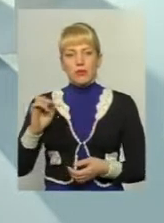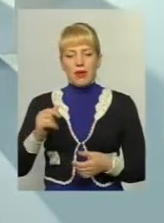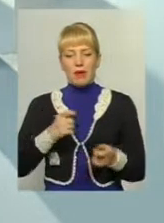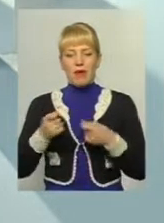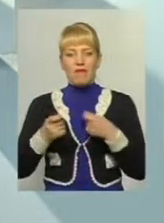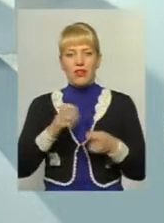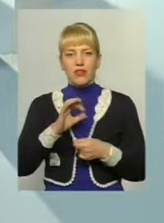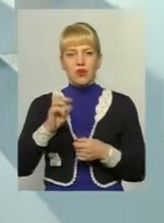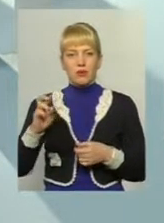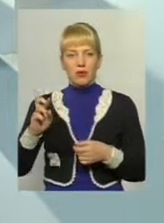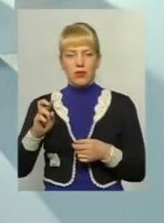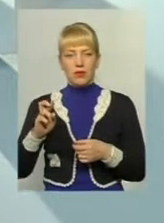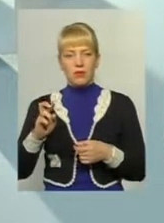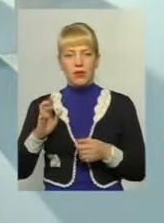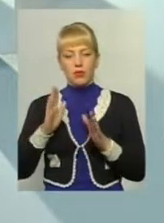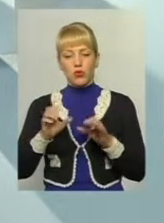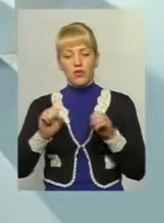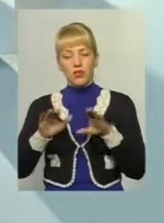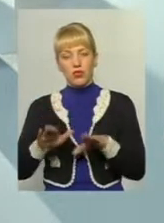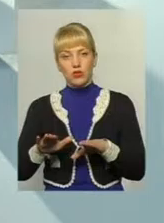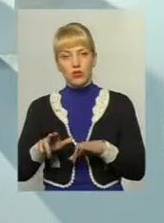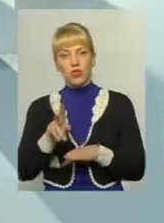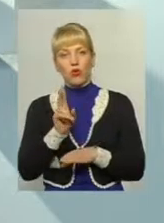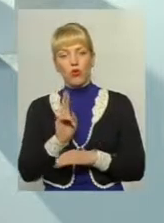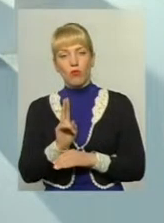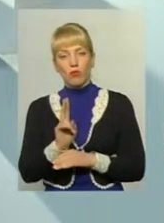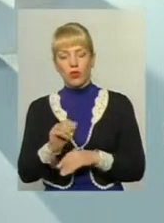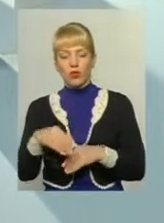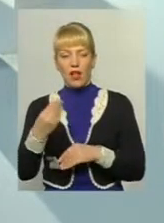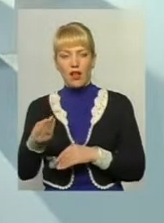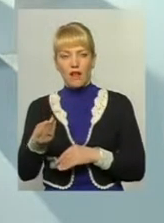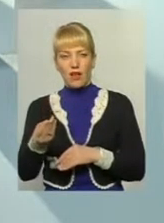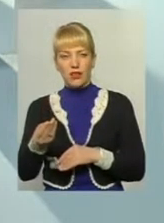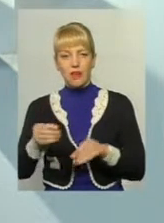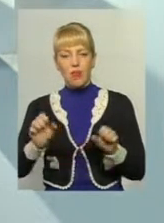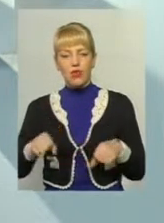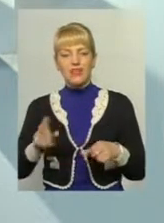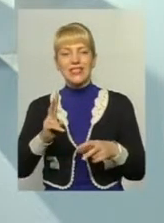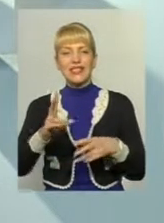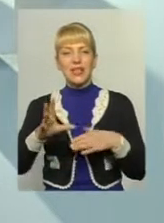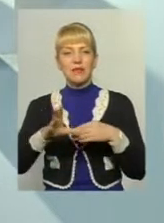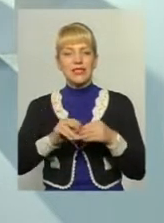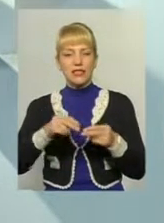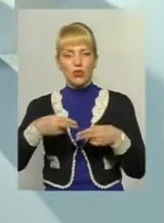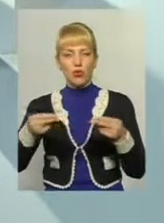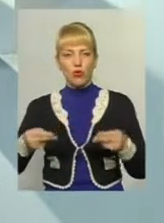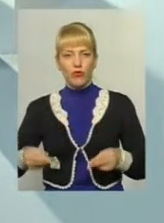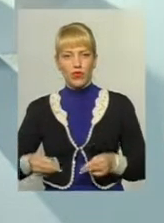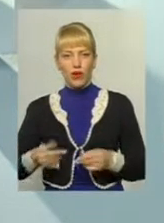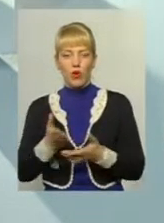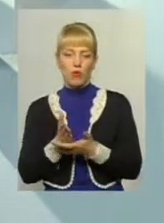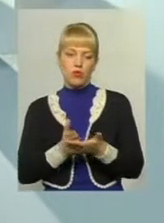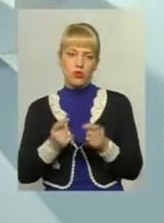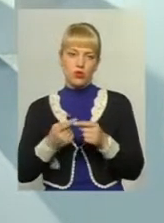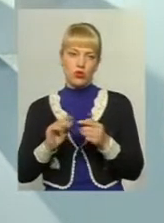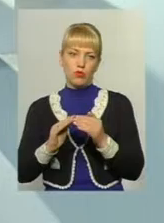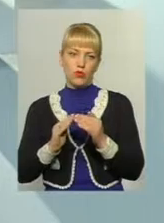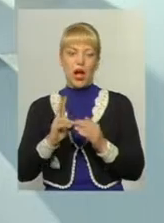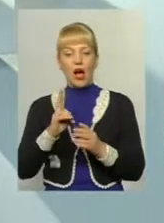компаній. Ну, може це бути приватна компанія управляюча, може бути муніципальна, як ЖЕК, якщо вона надасть відповідний рівень послуг.